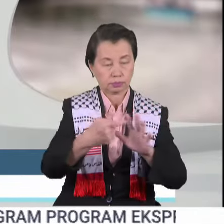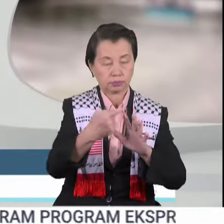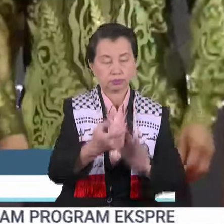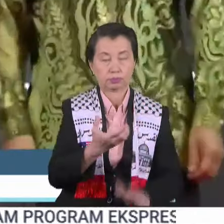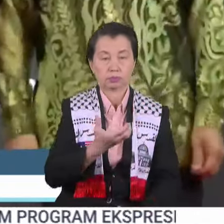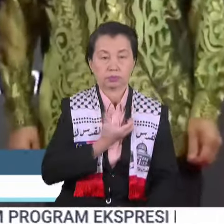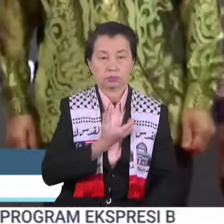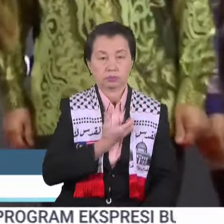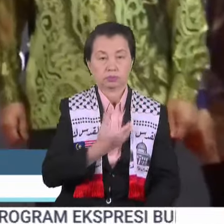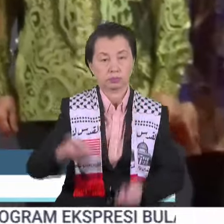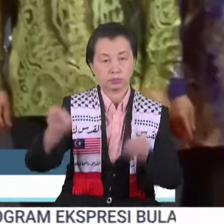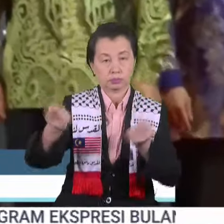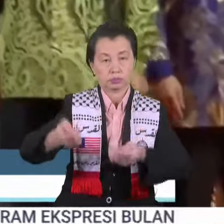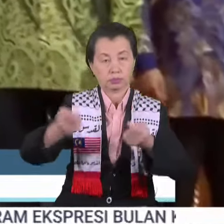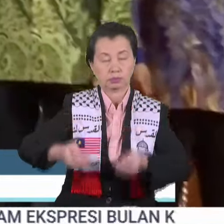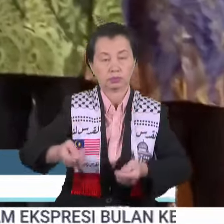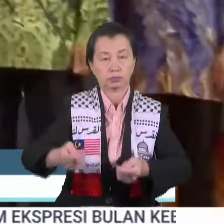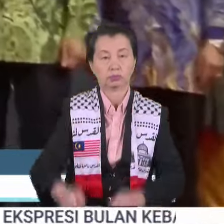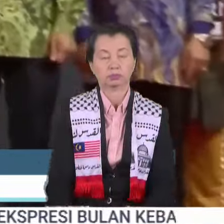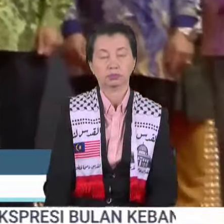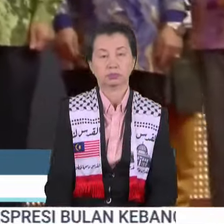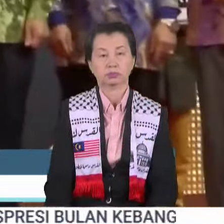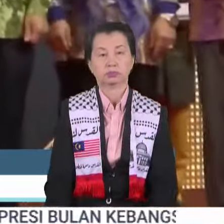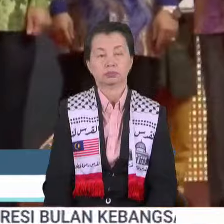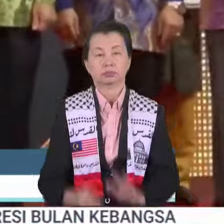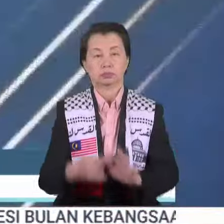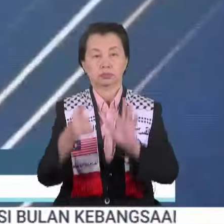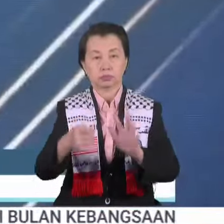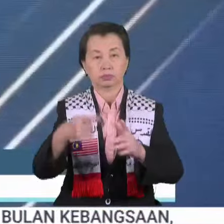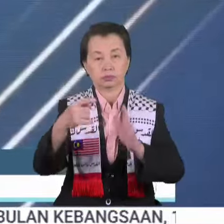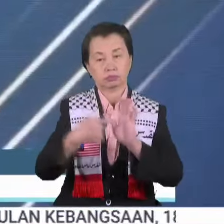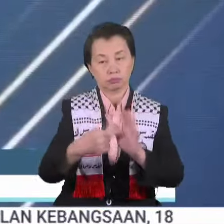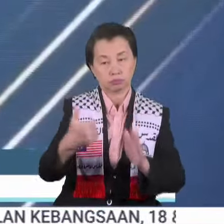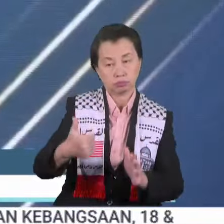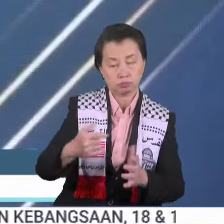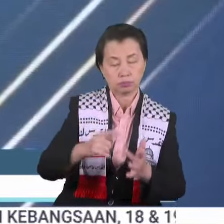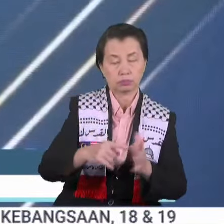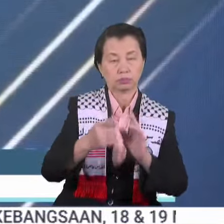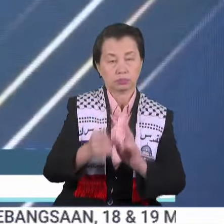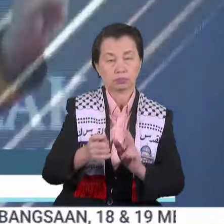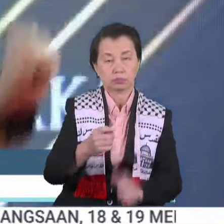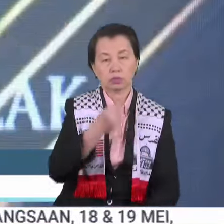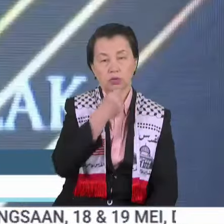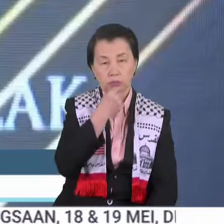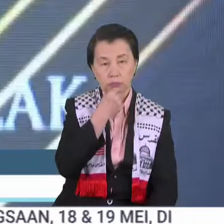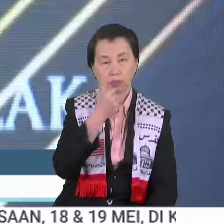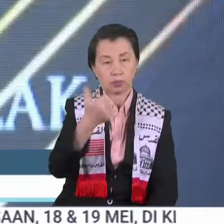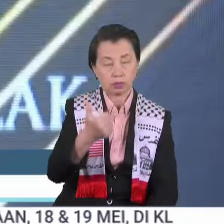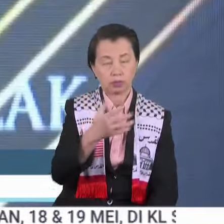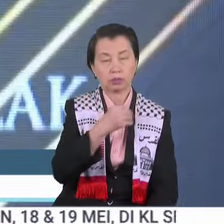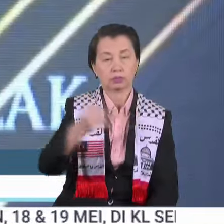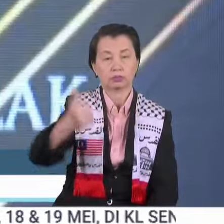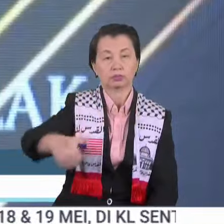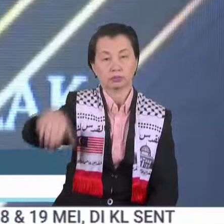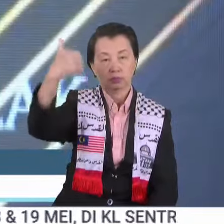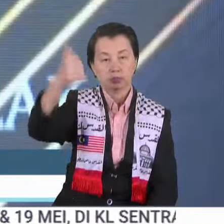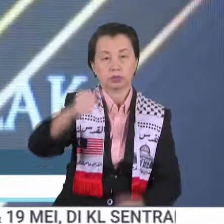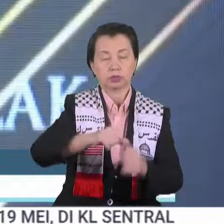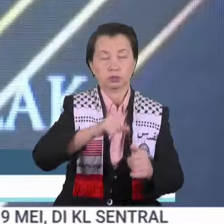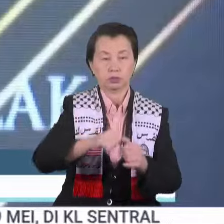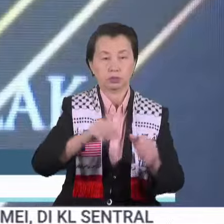dipertandingkan. Anugerah khas lain, anugerah persembahan terbaik dan anugerah khas juri selain pemenang bagi setiap